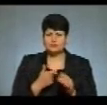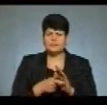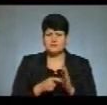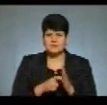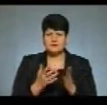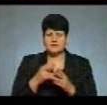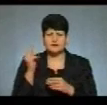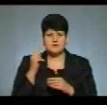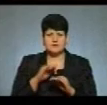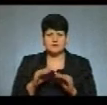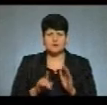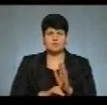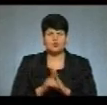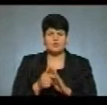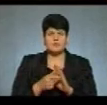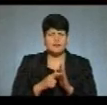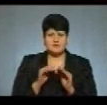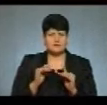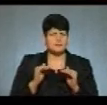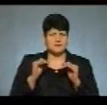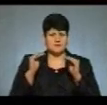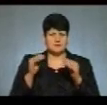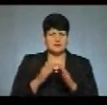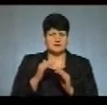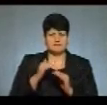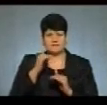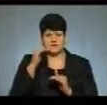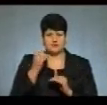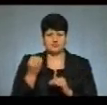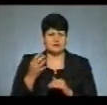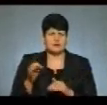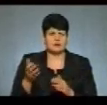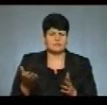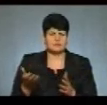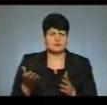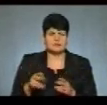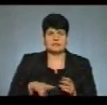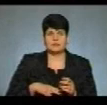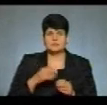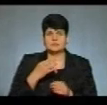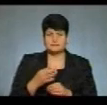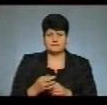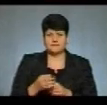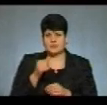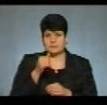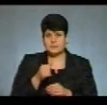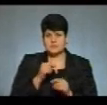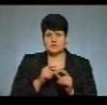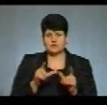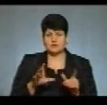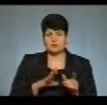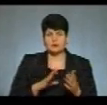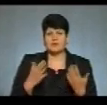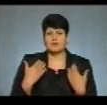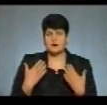де навчаються учні початкових класів, не піднімається вище 14 градусів, директор відповів. Місяць школа була на